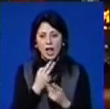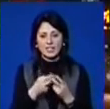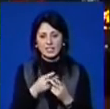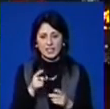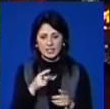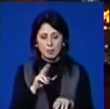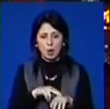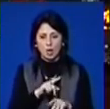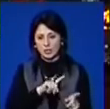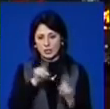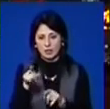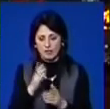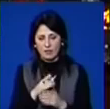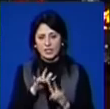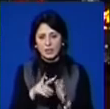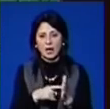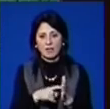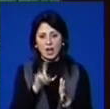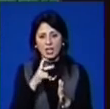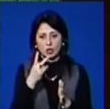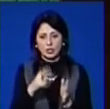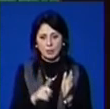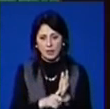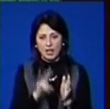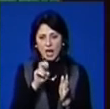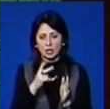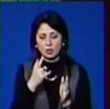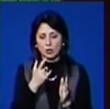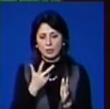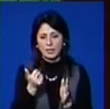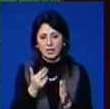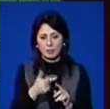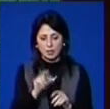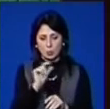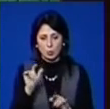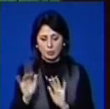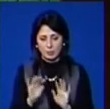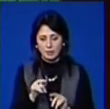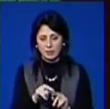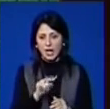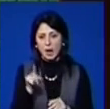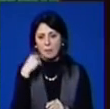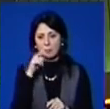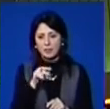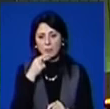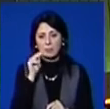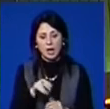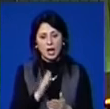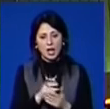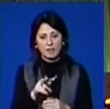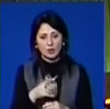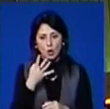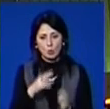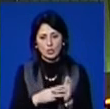politseis samartuloshi arian gadaqvanili sakmeze gamozeba 126 da 151 mukhlebit mimdinareobs. Aghnishnul pirebs bralad